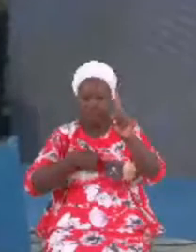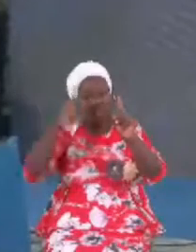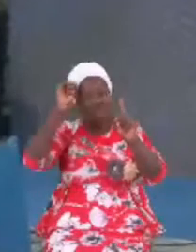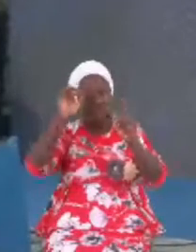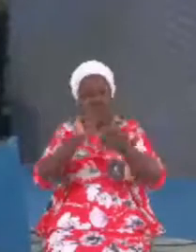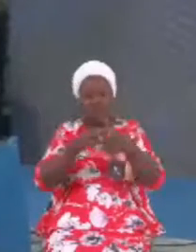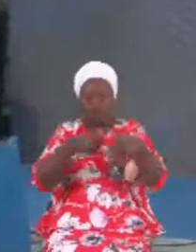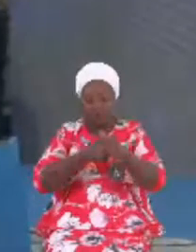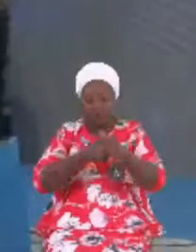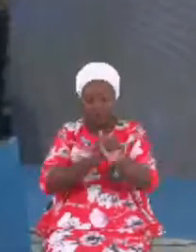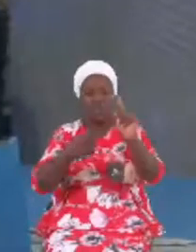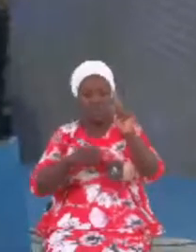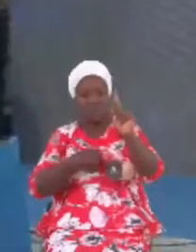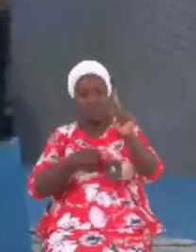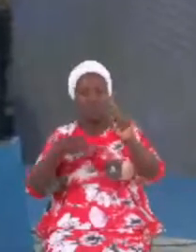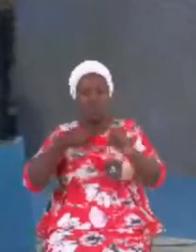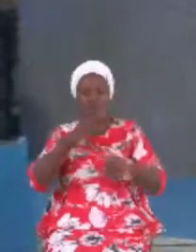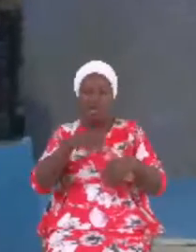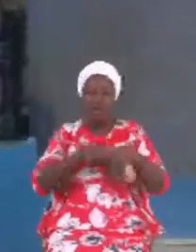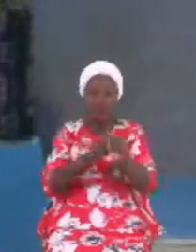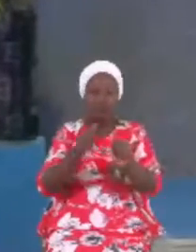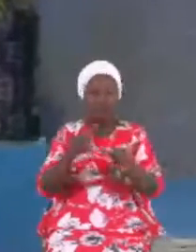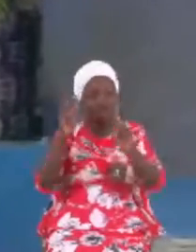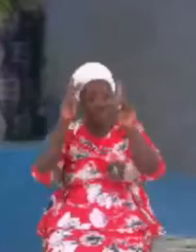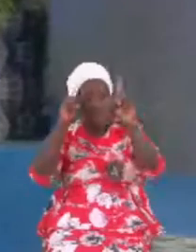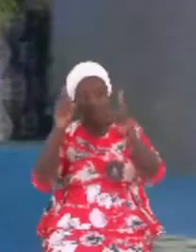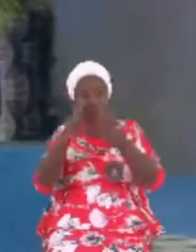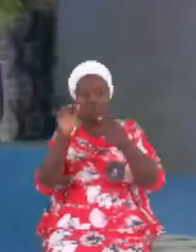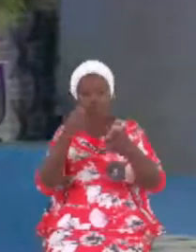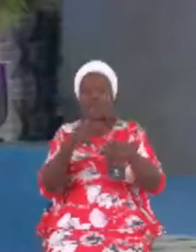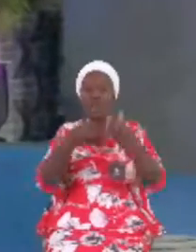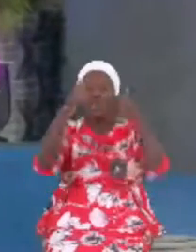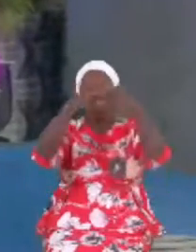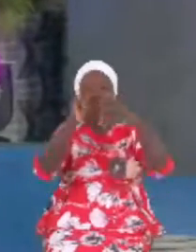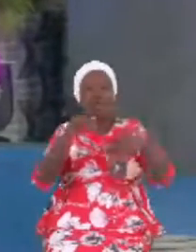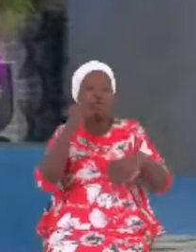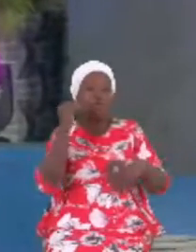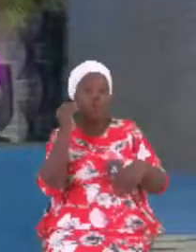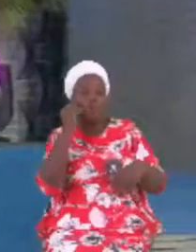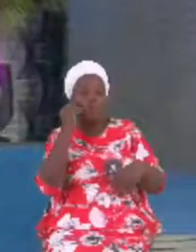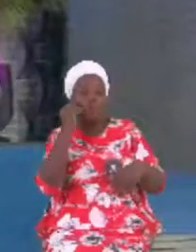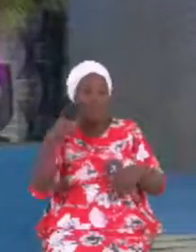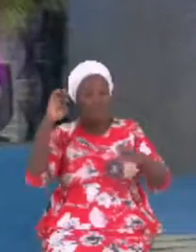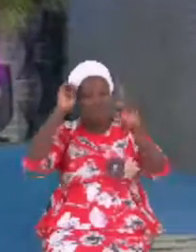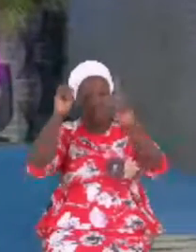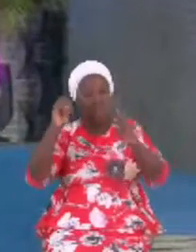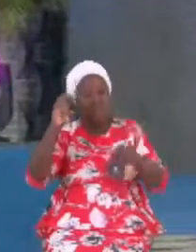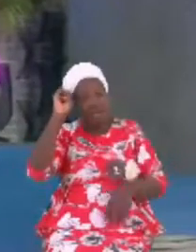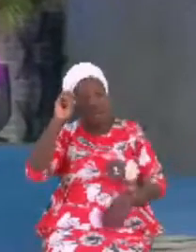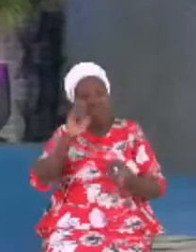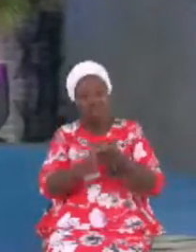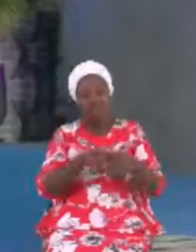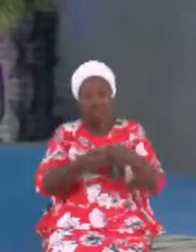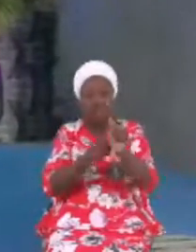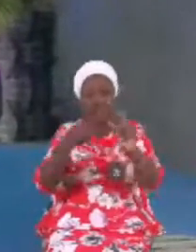Celui qui me suit, nous le suivons vers la demeure céleste. Celui qui me suit, nous marchons